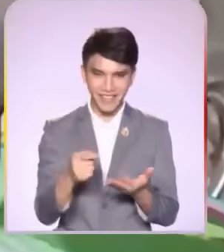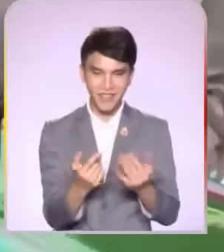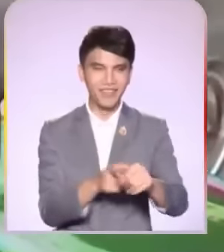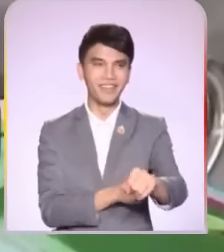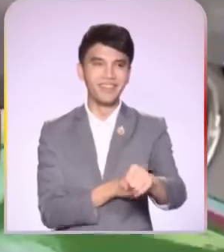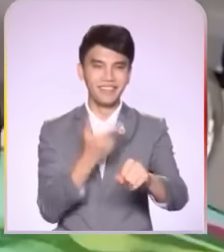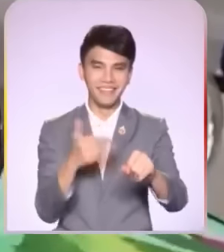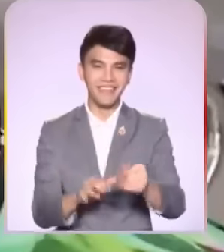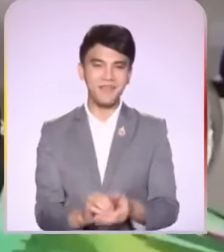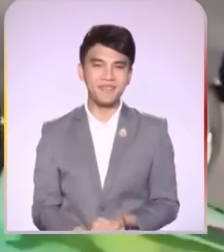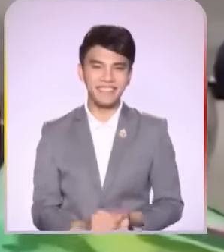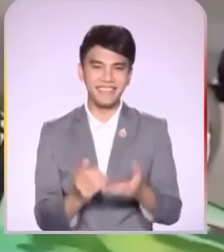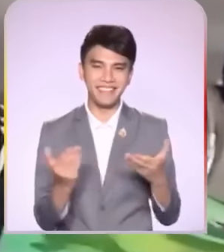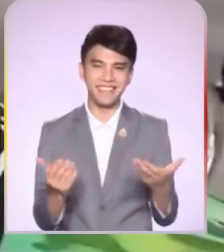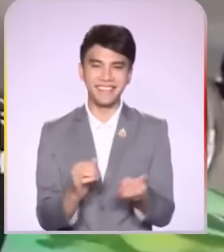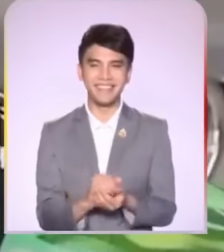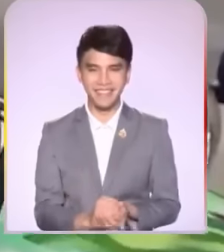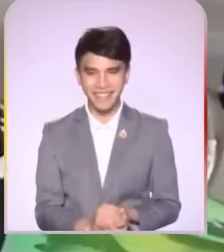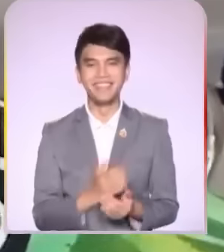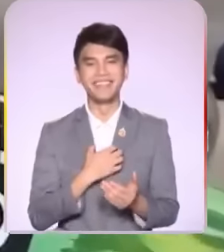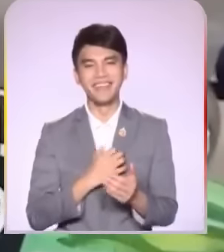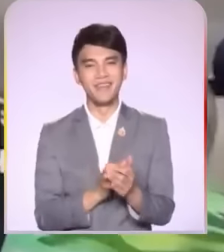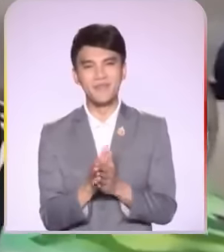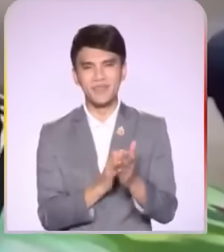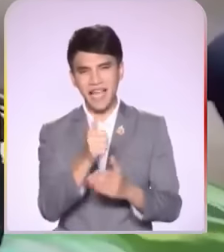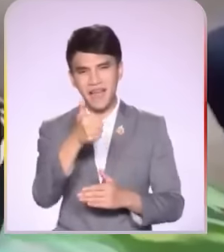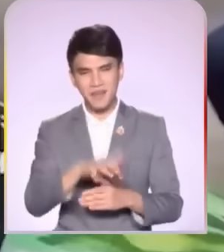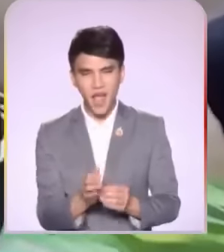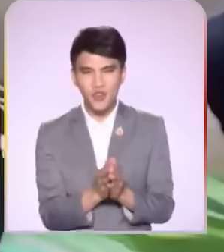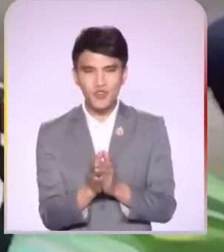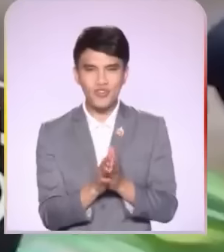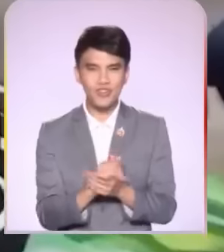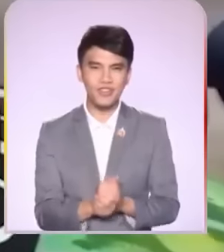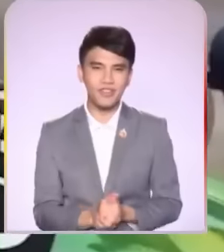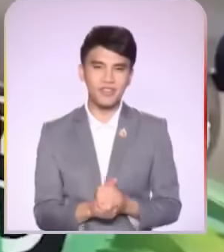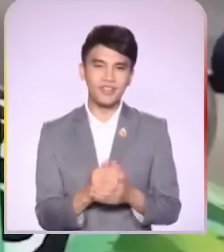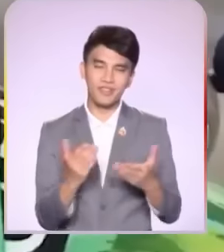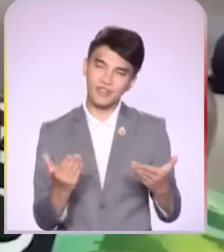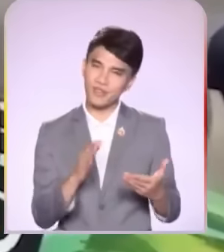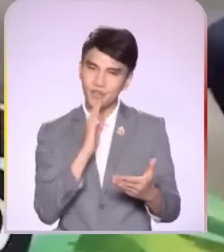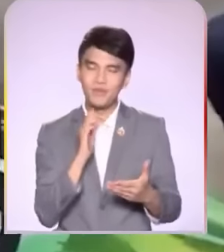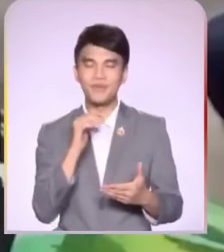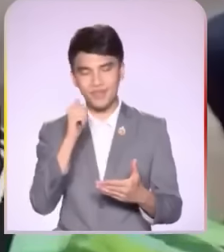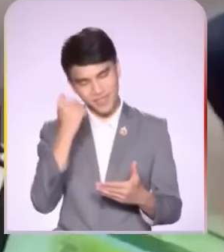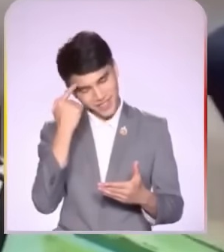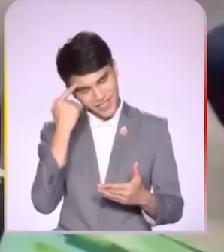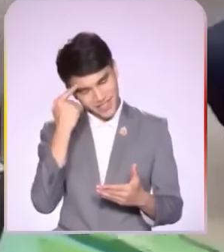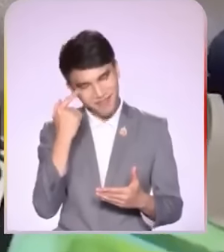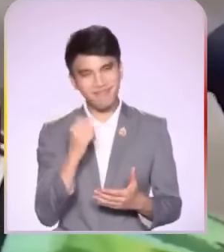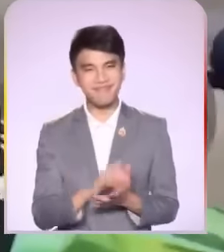านแล้วจ้ะก็รอลุ้นอยู่ว่าจะได้ไม่ได้แต่แล้วก็ถ้าได้มันก็ยัง